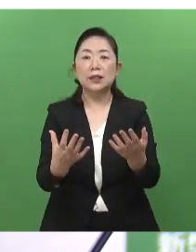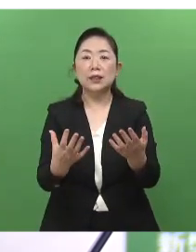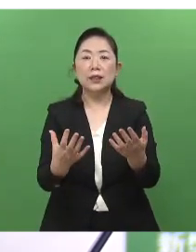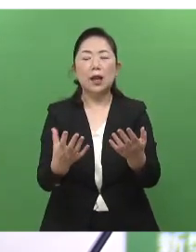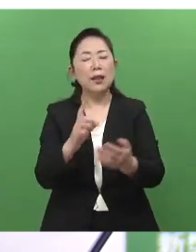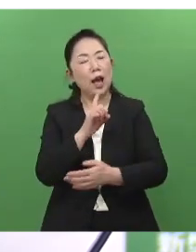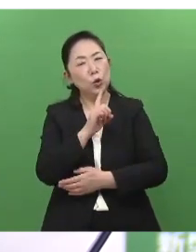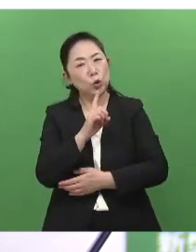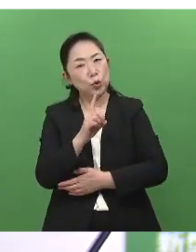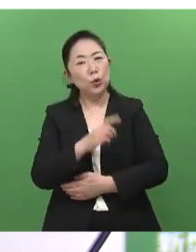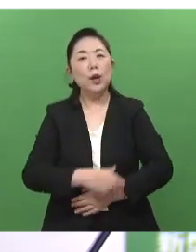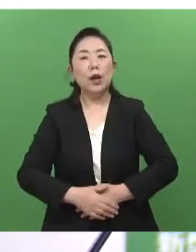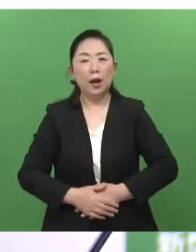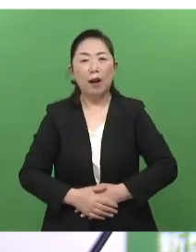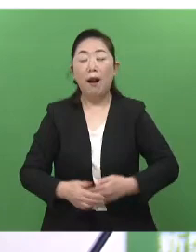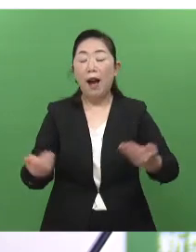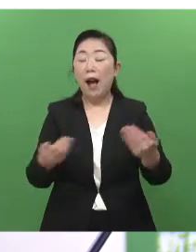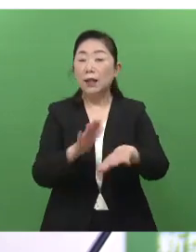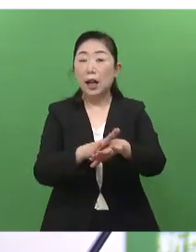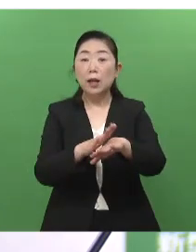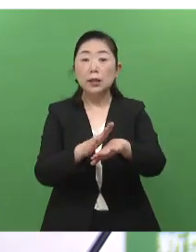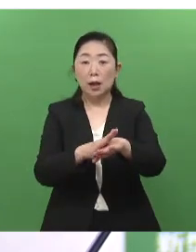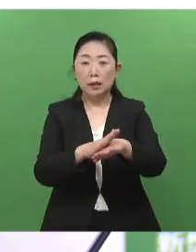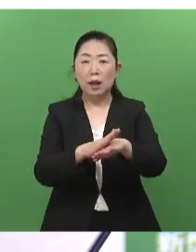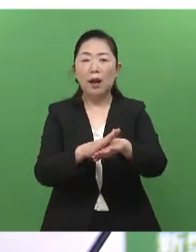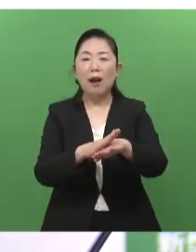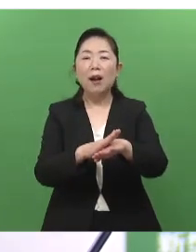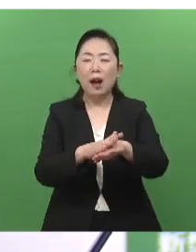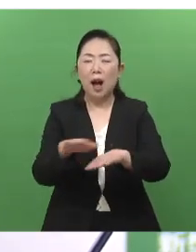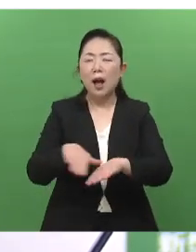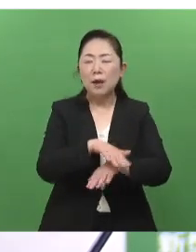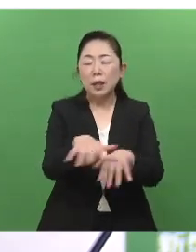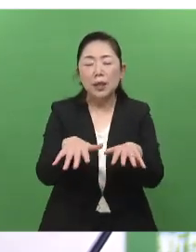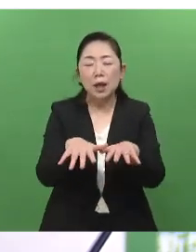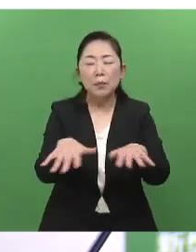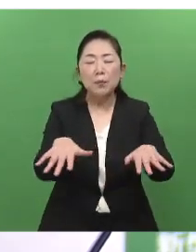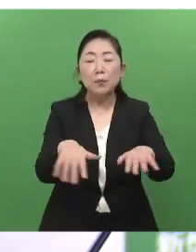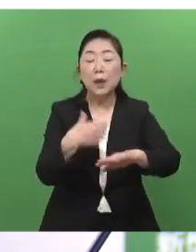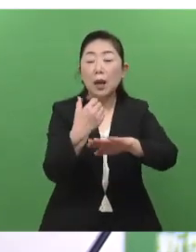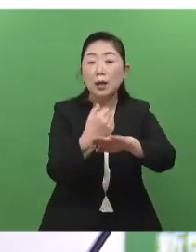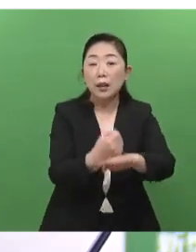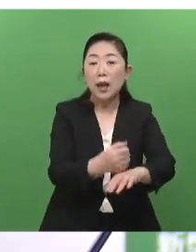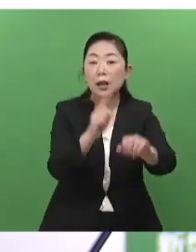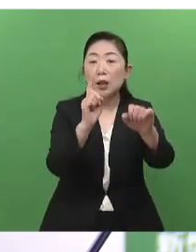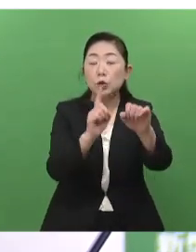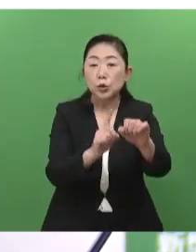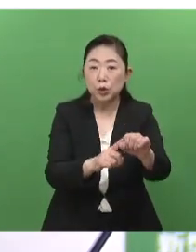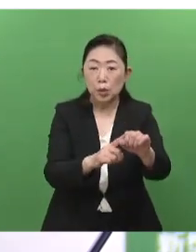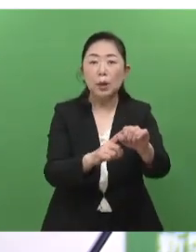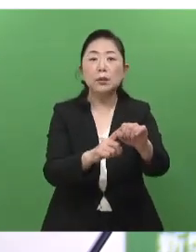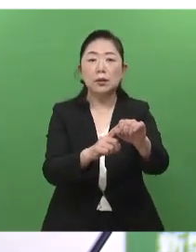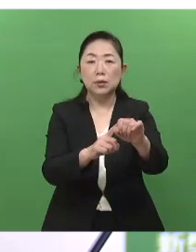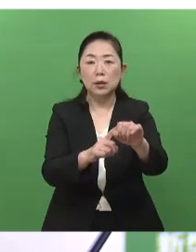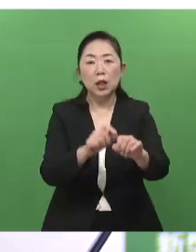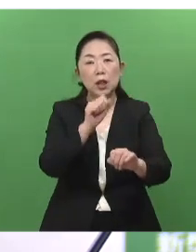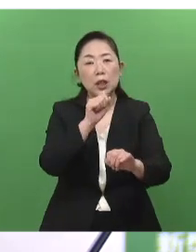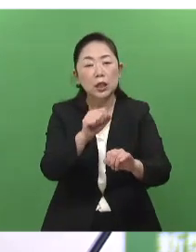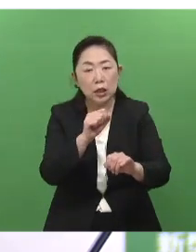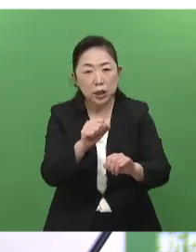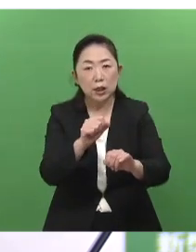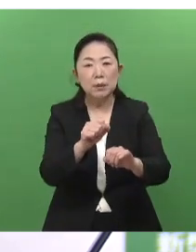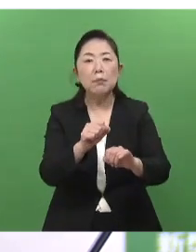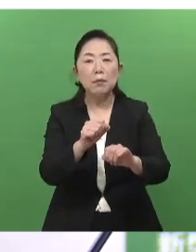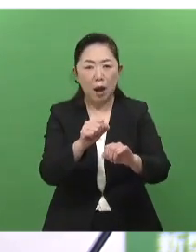なんでしょうかね、働き方を定着するに、この状況を活用